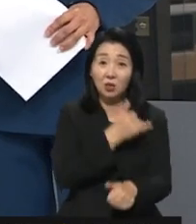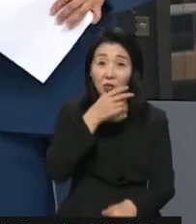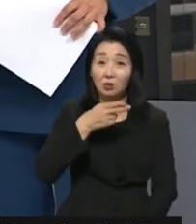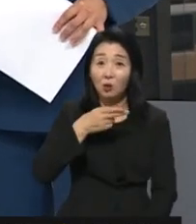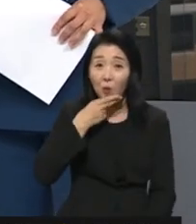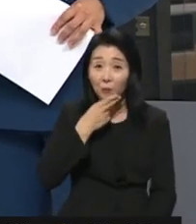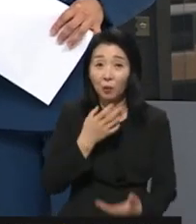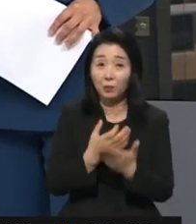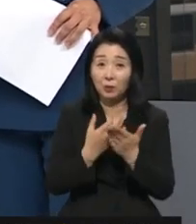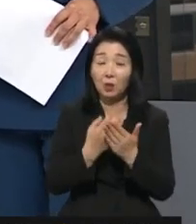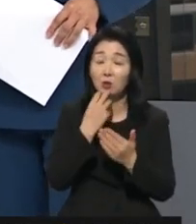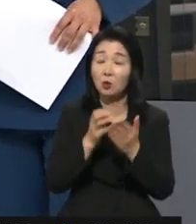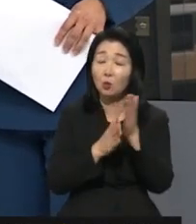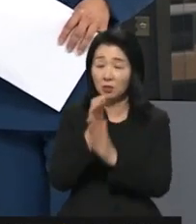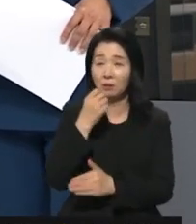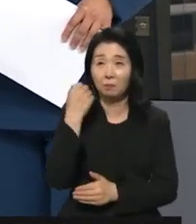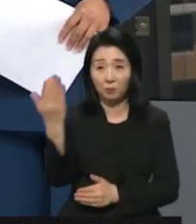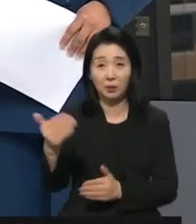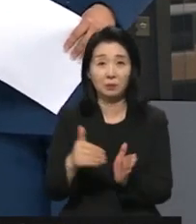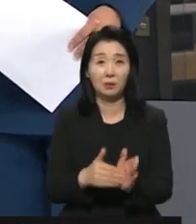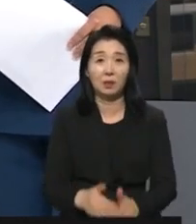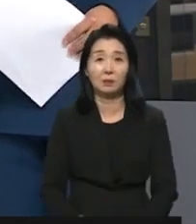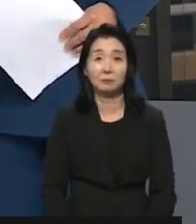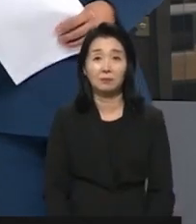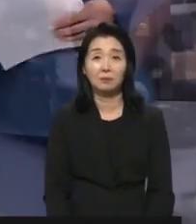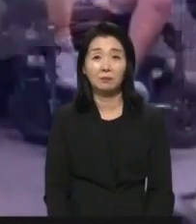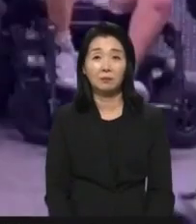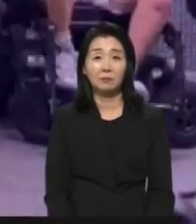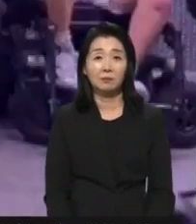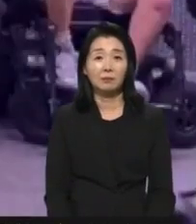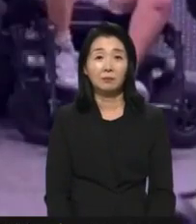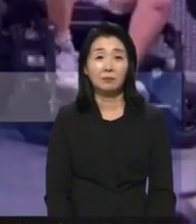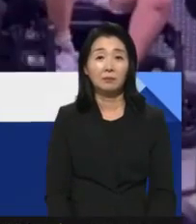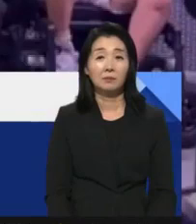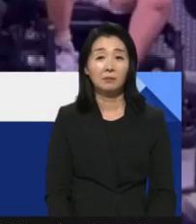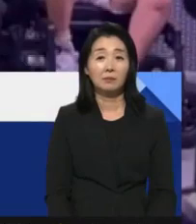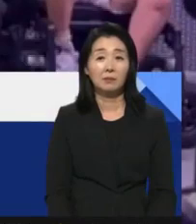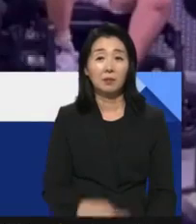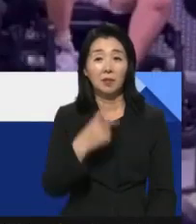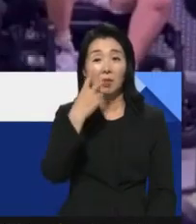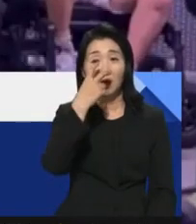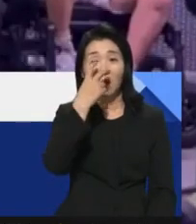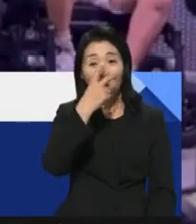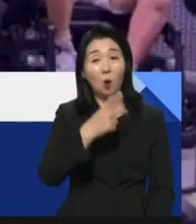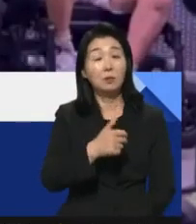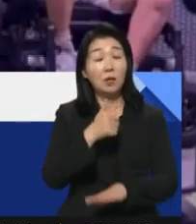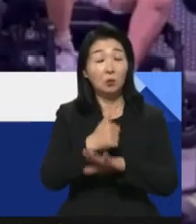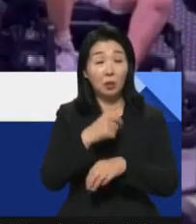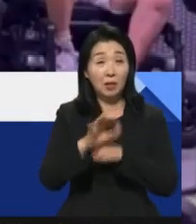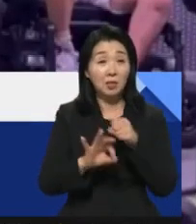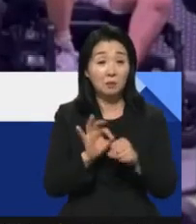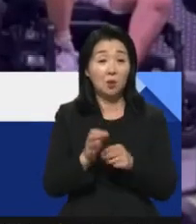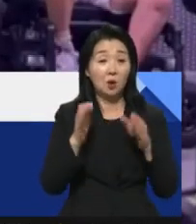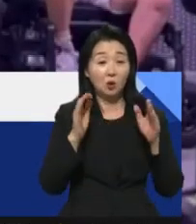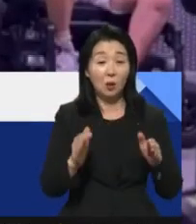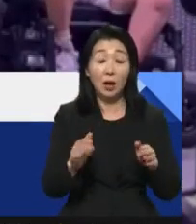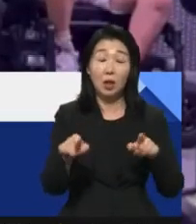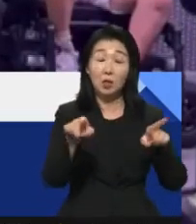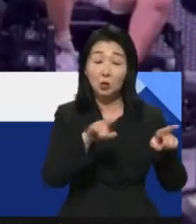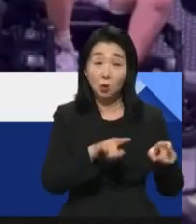질의서한도 서울시에 보냈다고 합니다. 감사 결과 지난 10년간